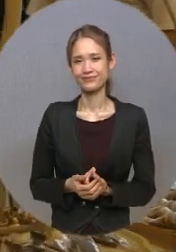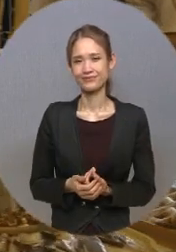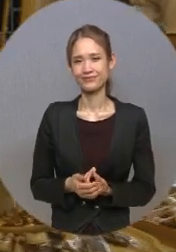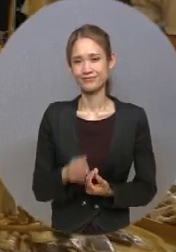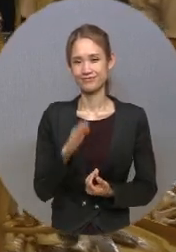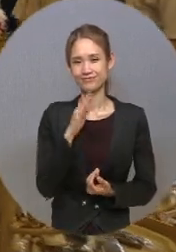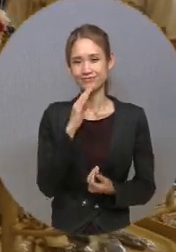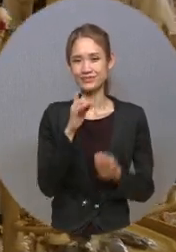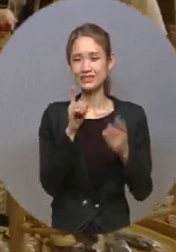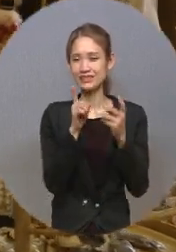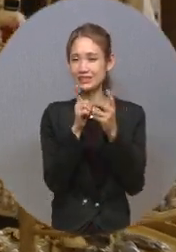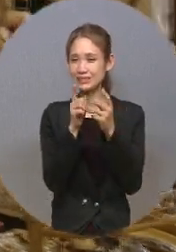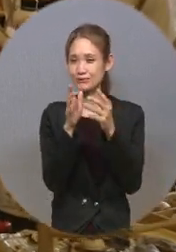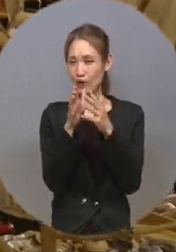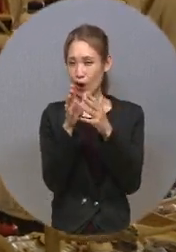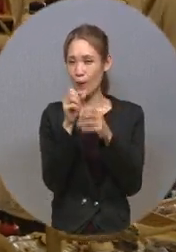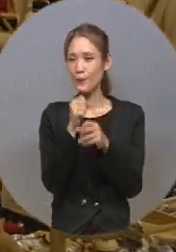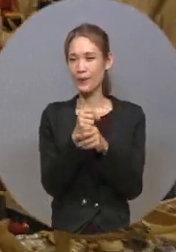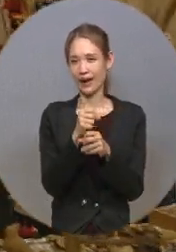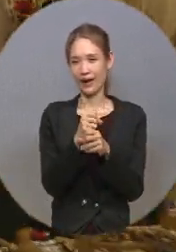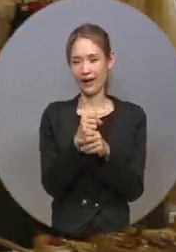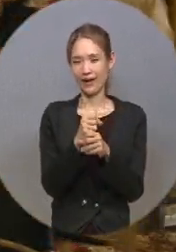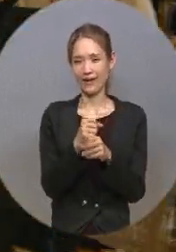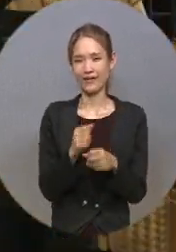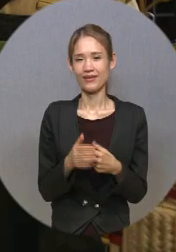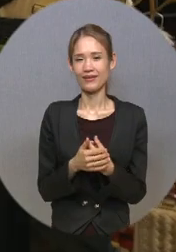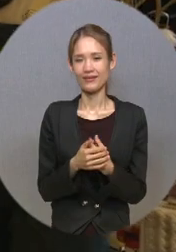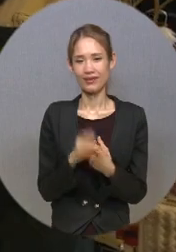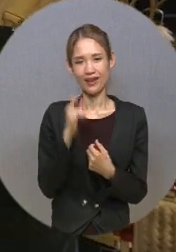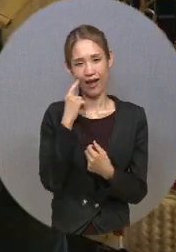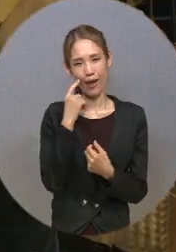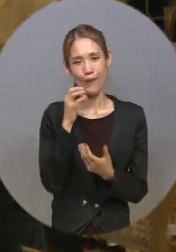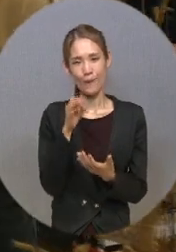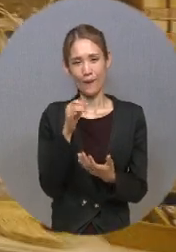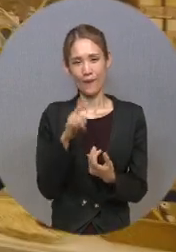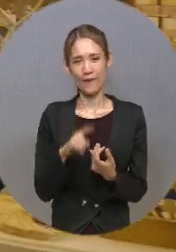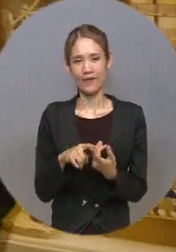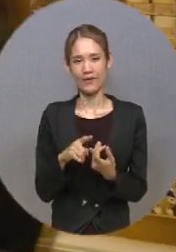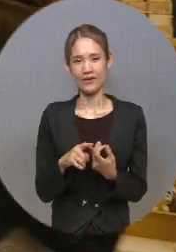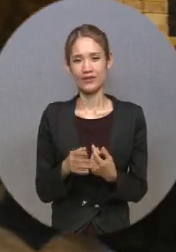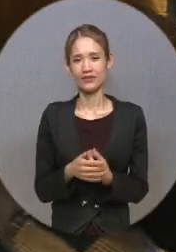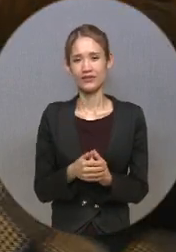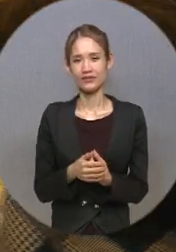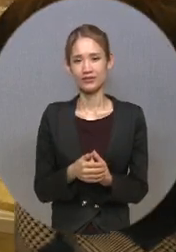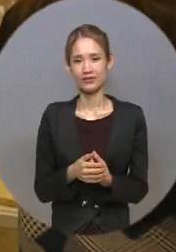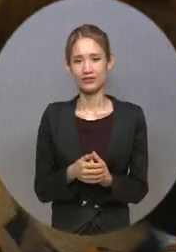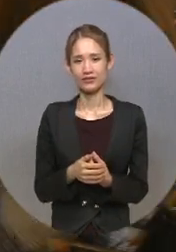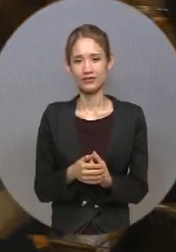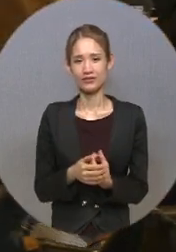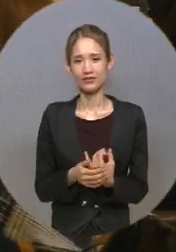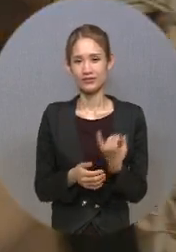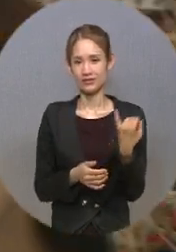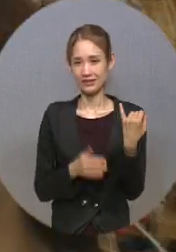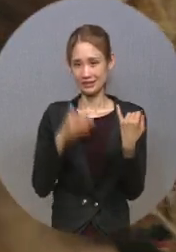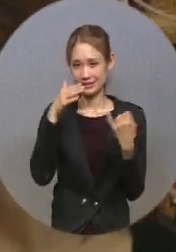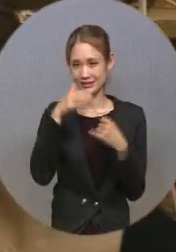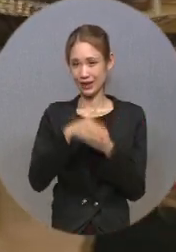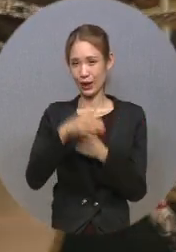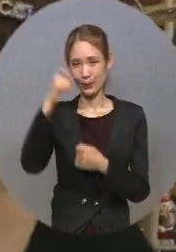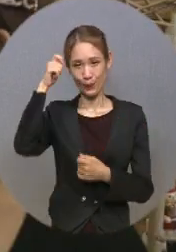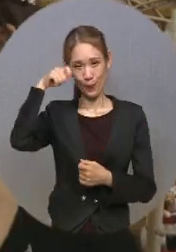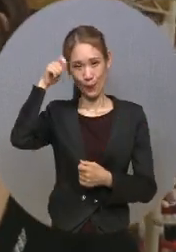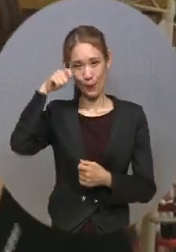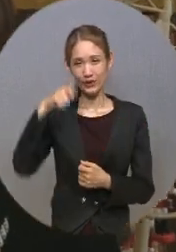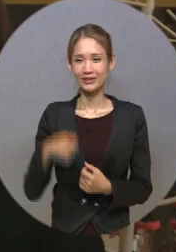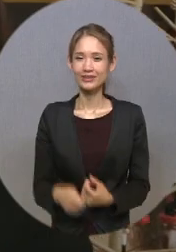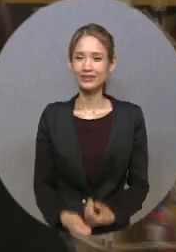진짜로 수제로 만든 건가 봐. 가격대 진짜. 좀 이쁘네. 진짜로 만드신 거 아니야? 이거 출시 스타일 모자다. 네? 출시 스타일